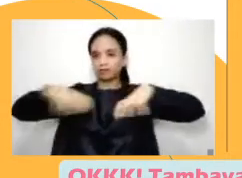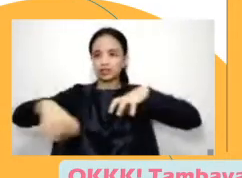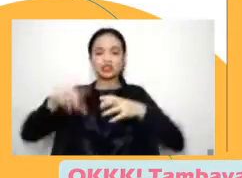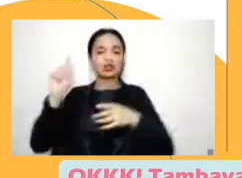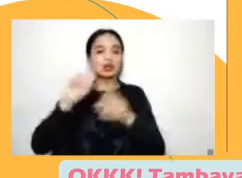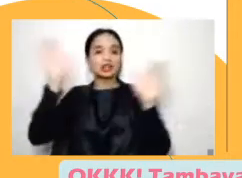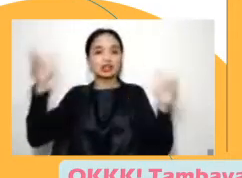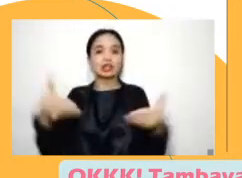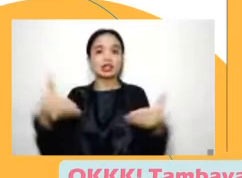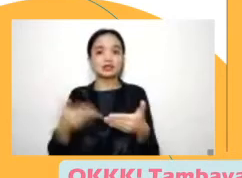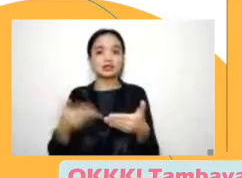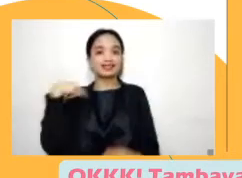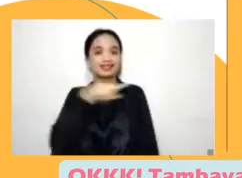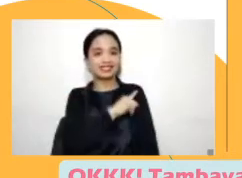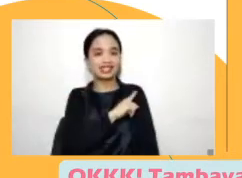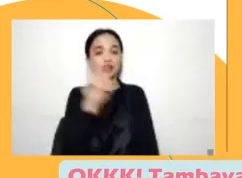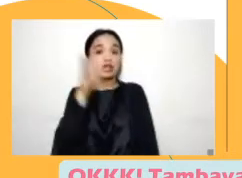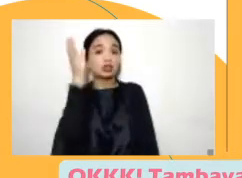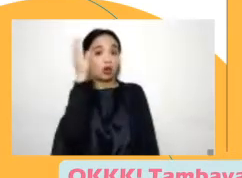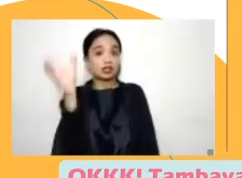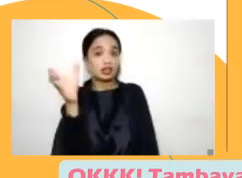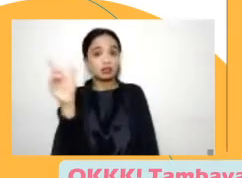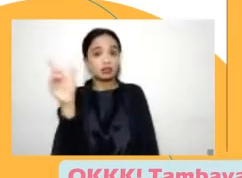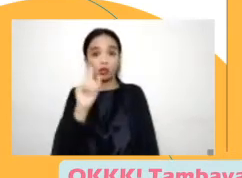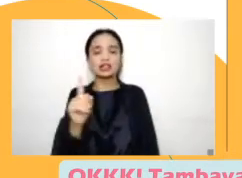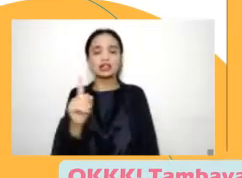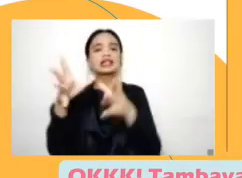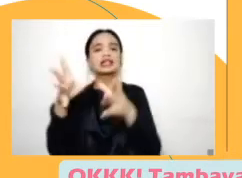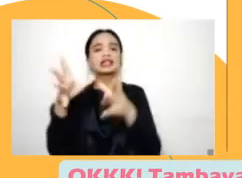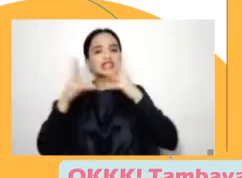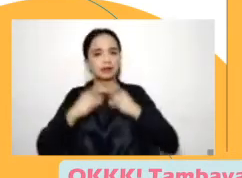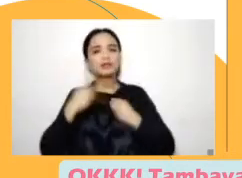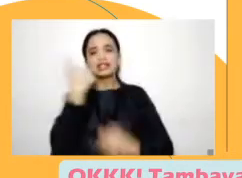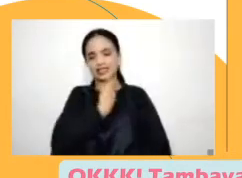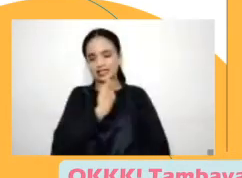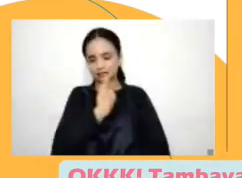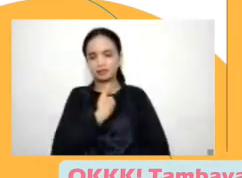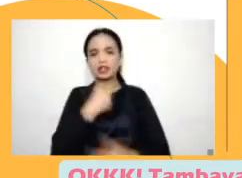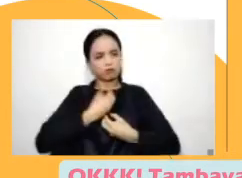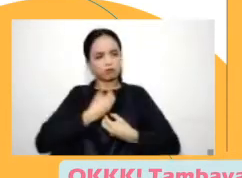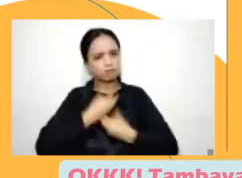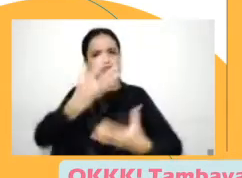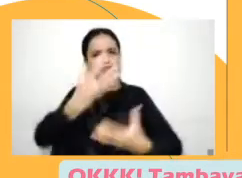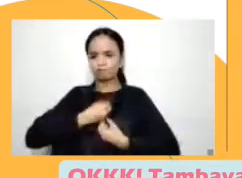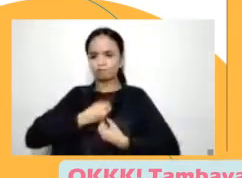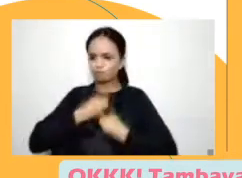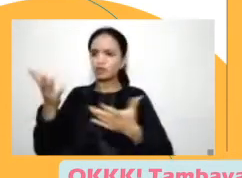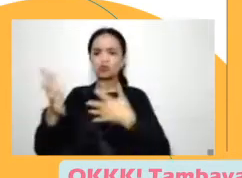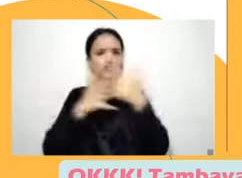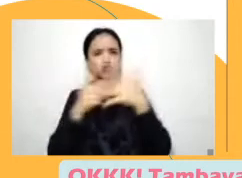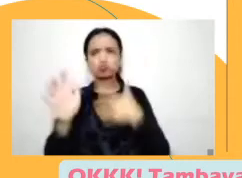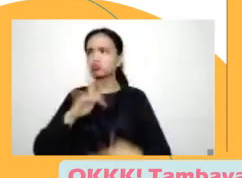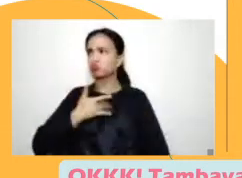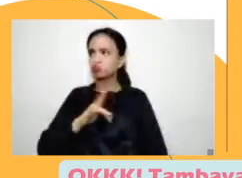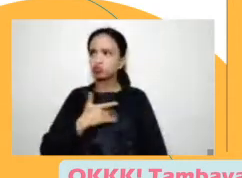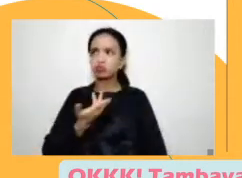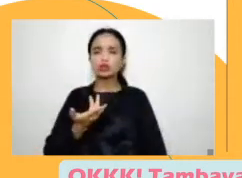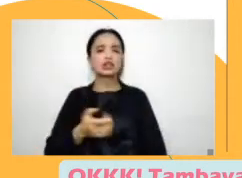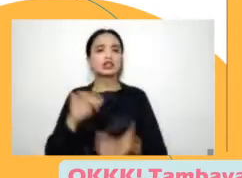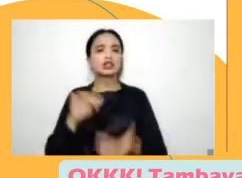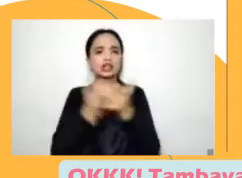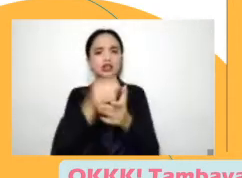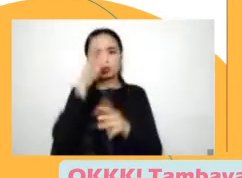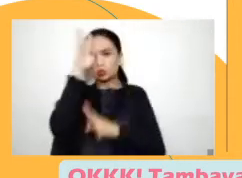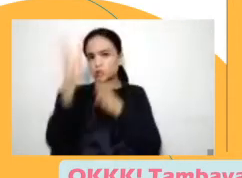din tayo dun sa konsepto ng pagtanggap sa sarili, pag-express ng ating mga nararamdaman in a very creative way.